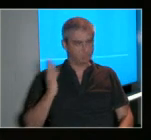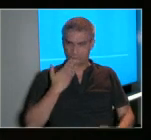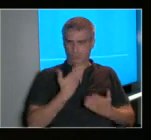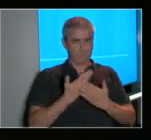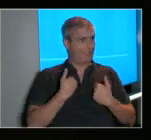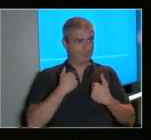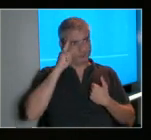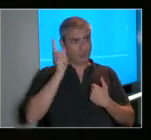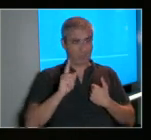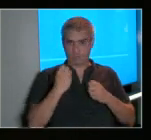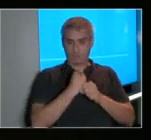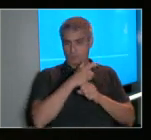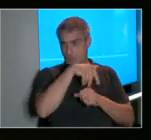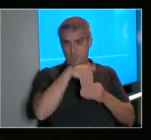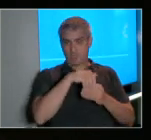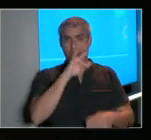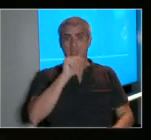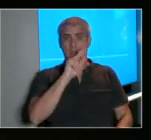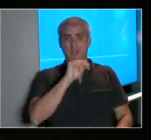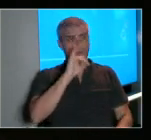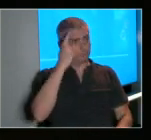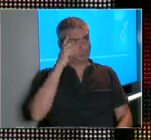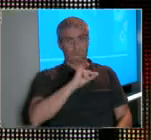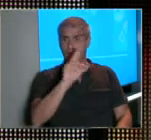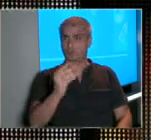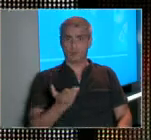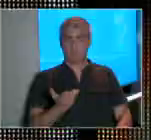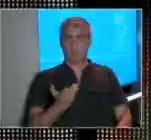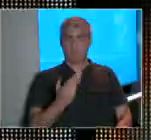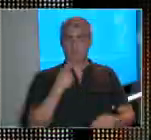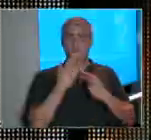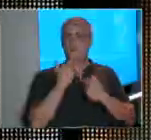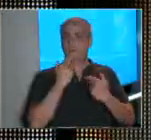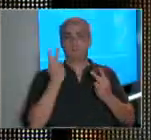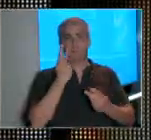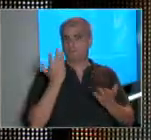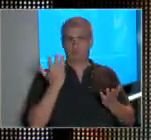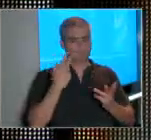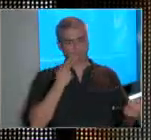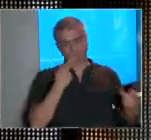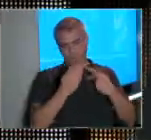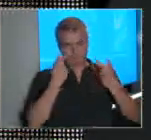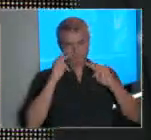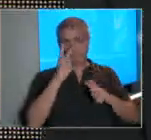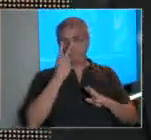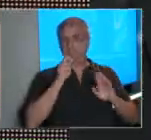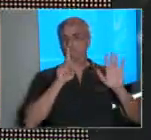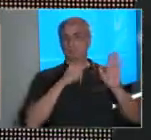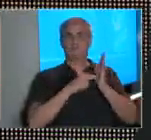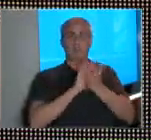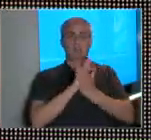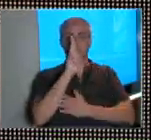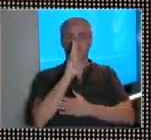אני, שלא ידעתי על הפעולה בחאן יונס, חשבתי את אותו הדבר. התגובה הישראלית כמובן לא איחרה לבוא, ב-27